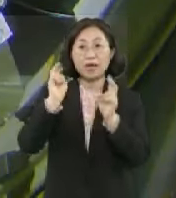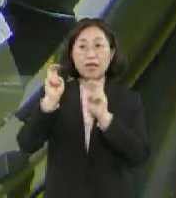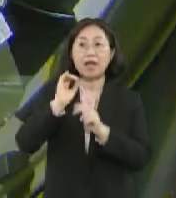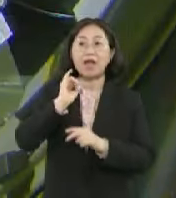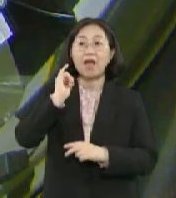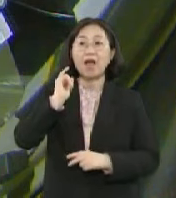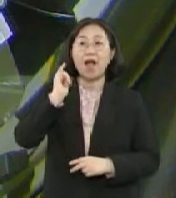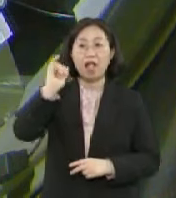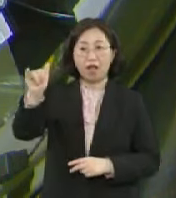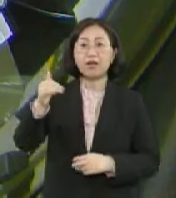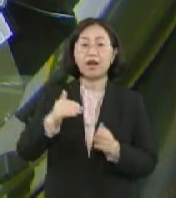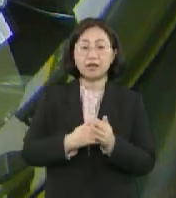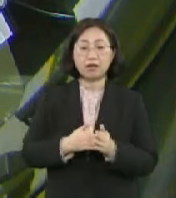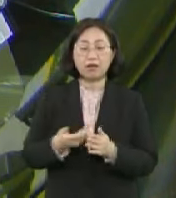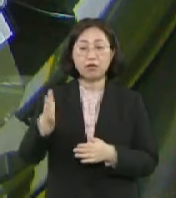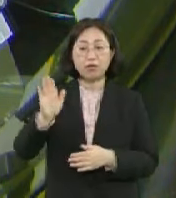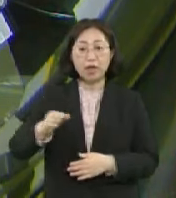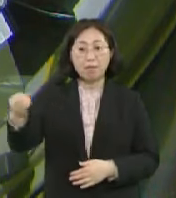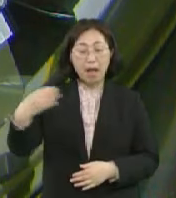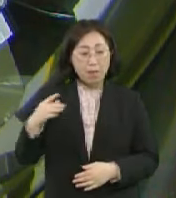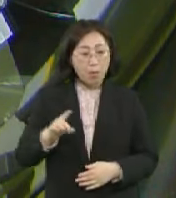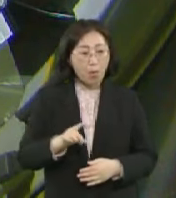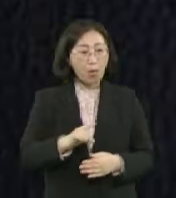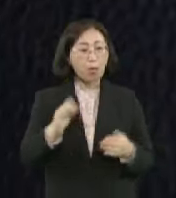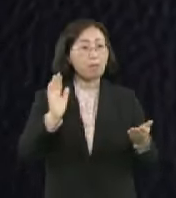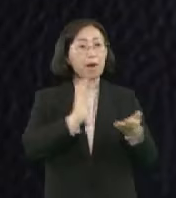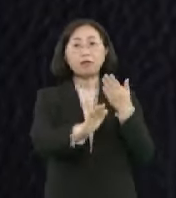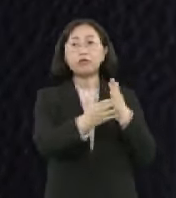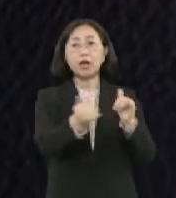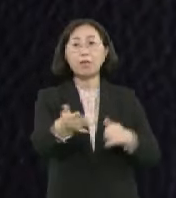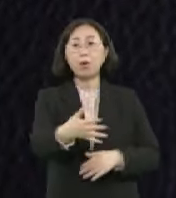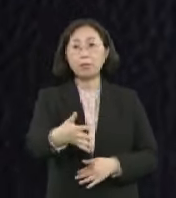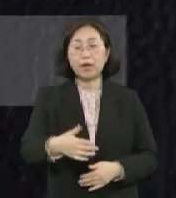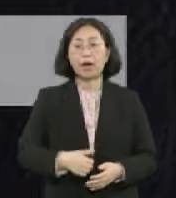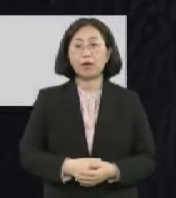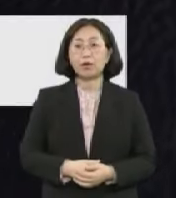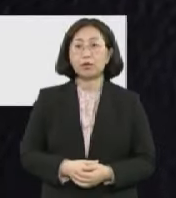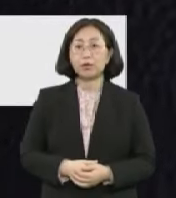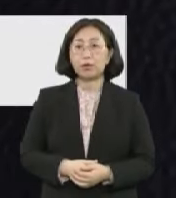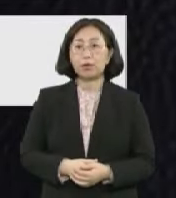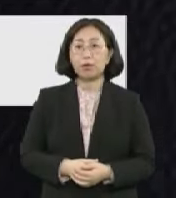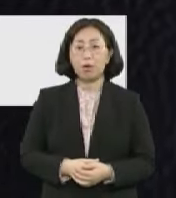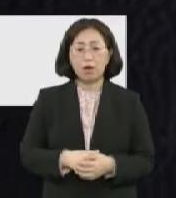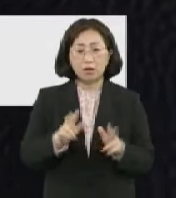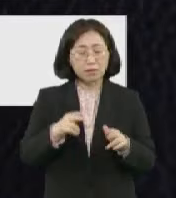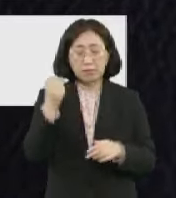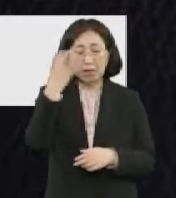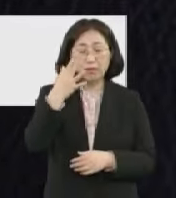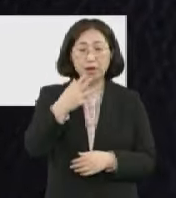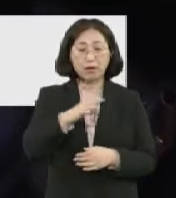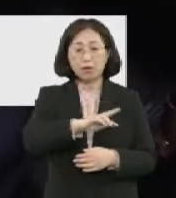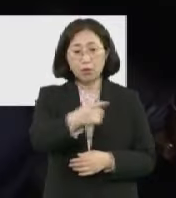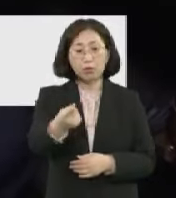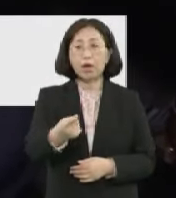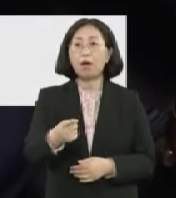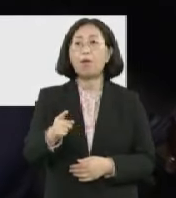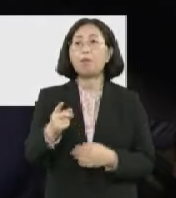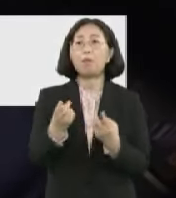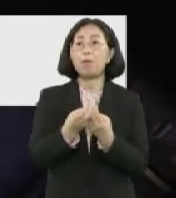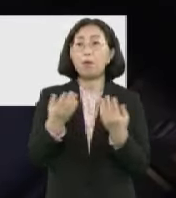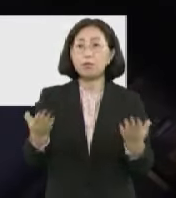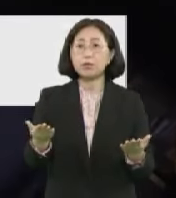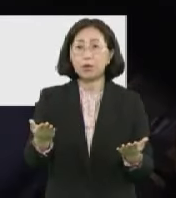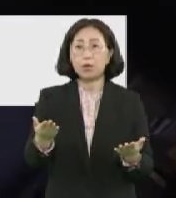하지만 돌아온 답변은 교대할 사람이 없다는 말이었습니다. 당장 이거 교대하면 안 되는 거지. 저기 내일 올라오면 내가